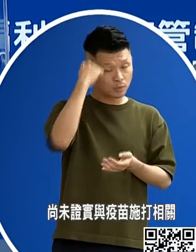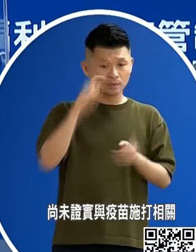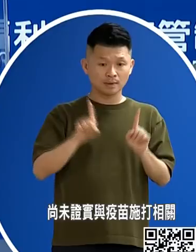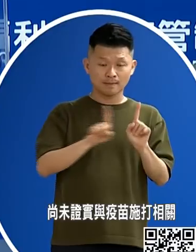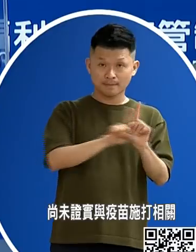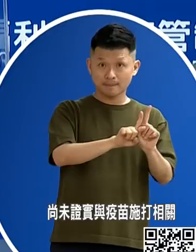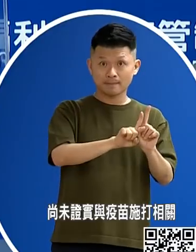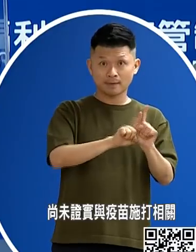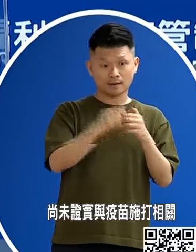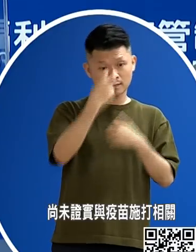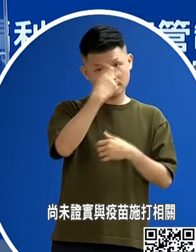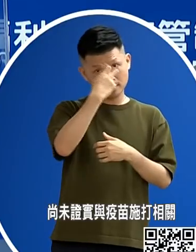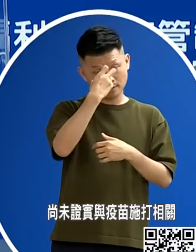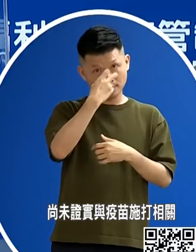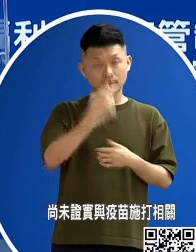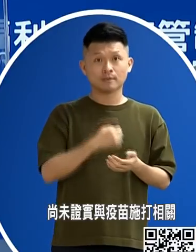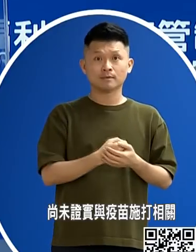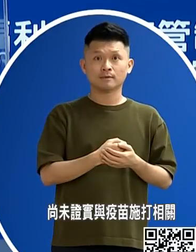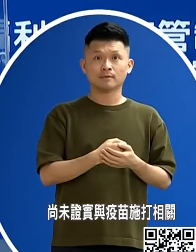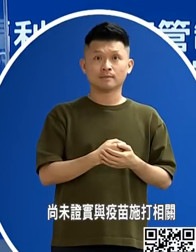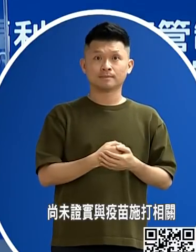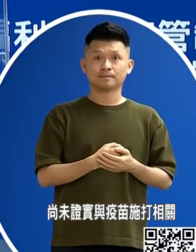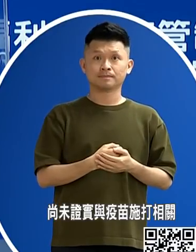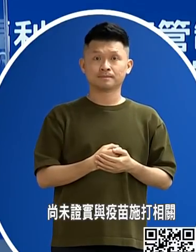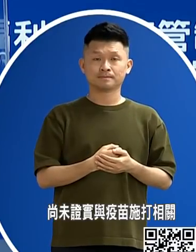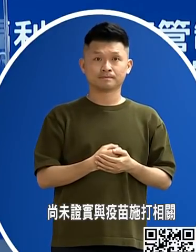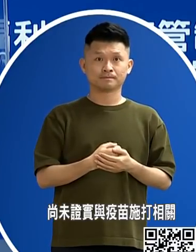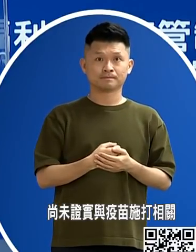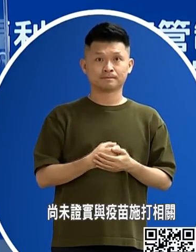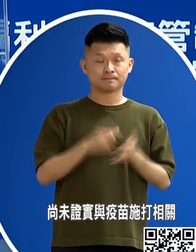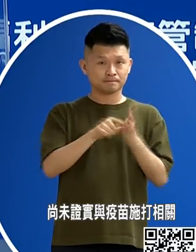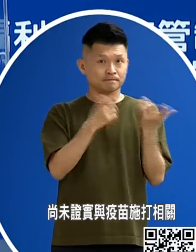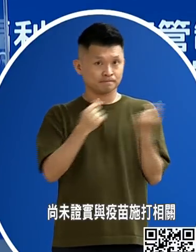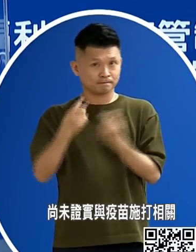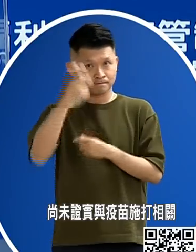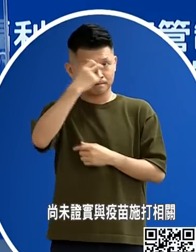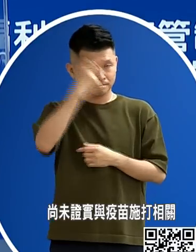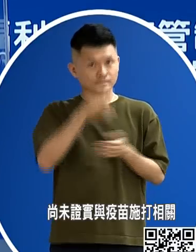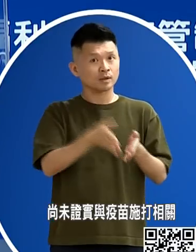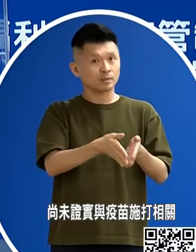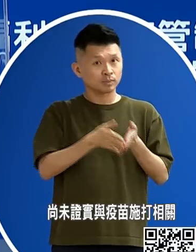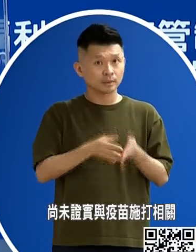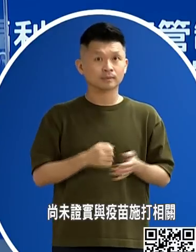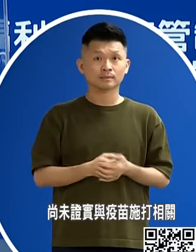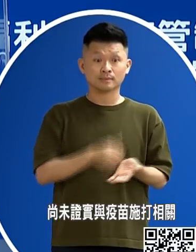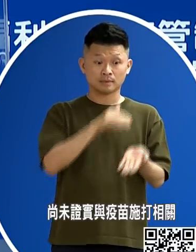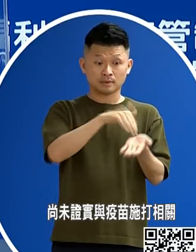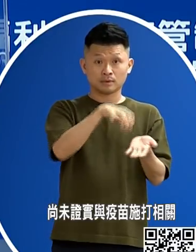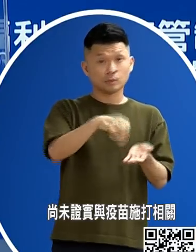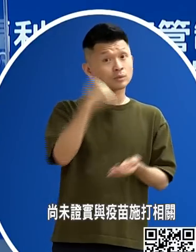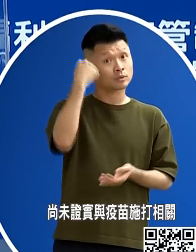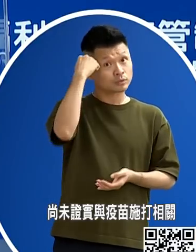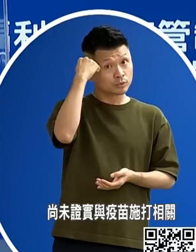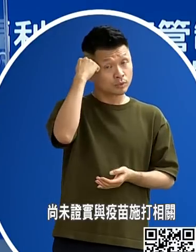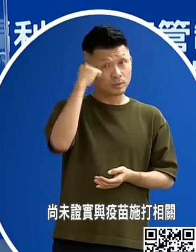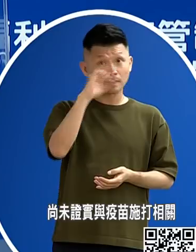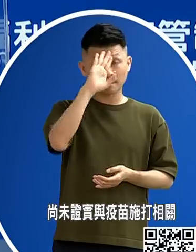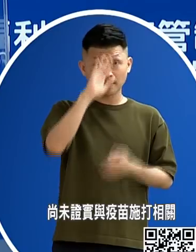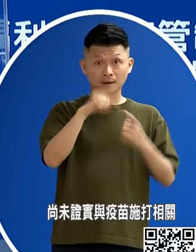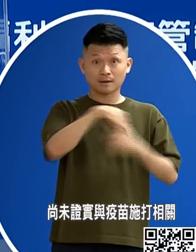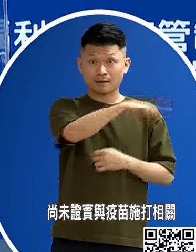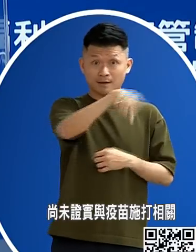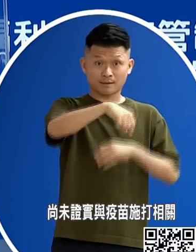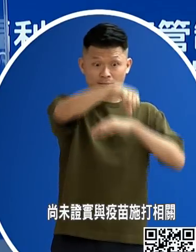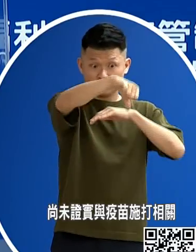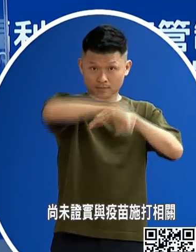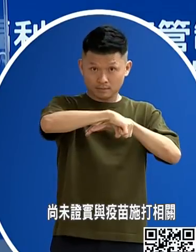者那新增定期筛检的措施，在住院的病人除了当然进来的